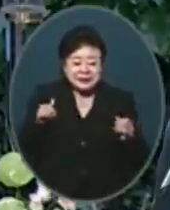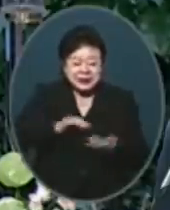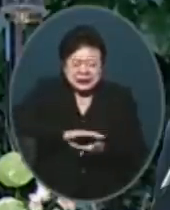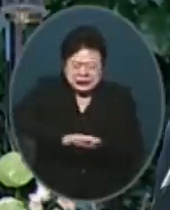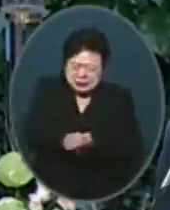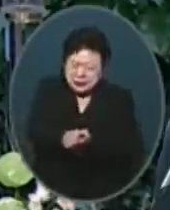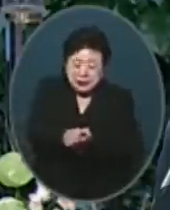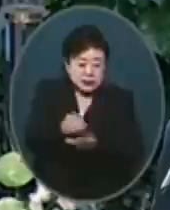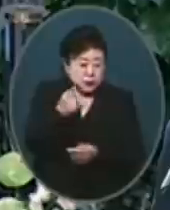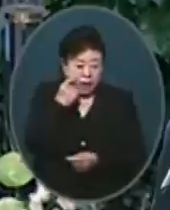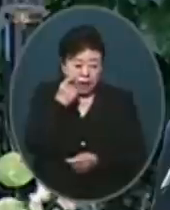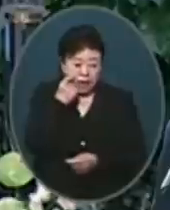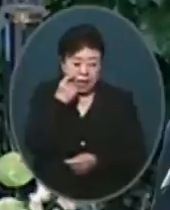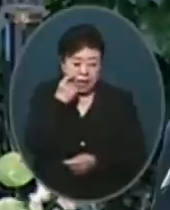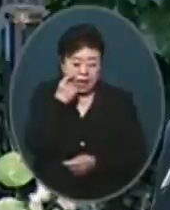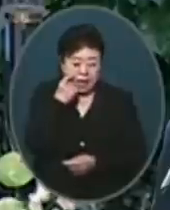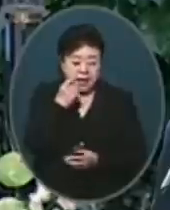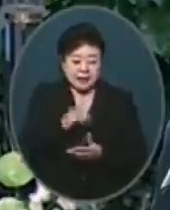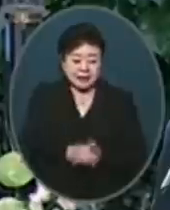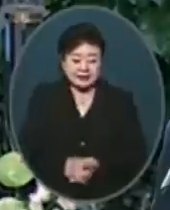짓밟을 수가 없습니다.